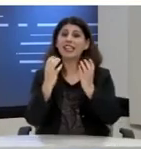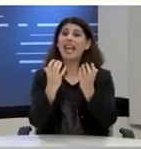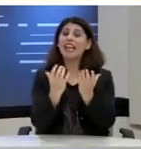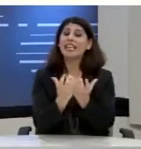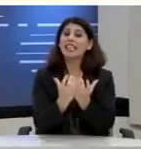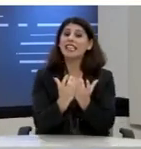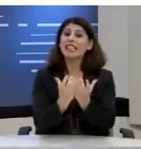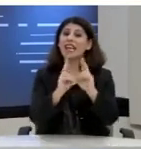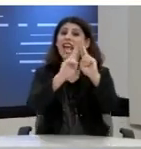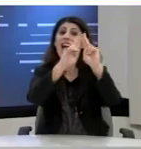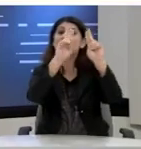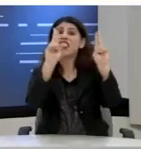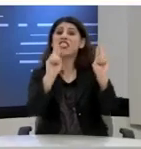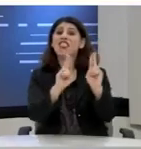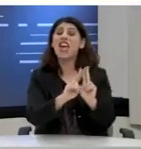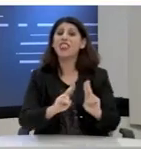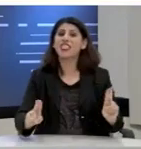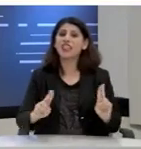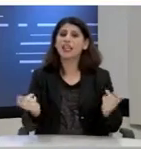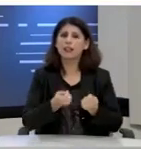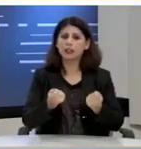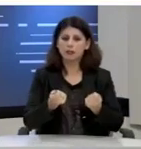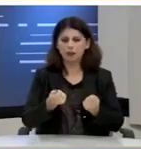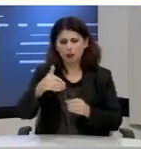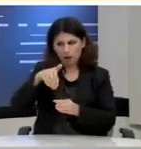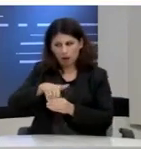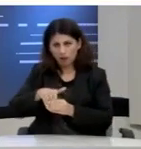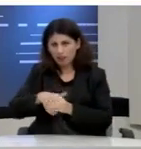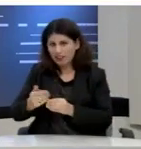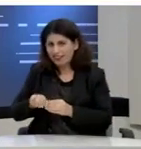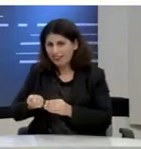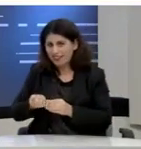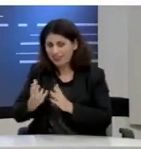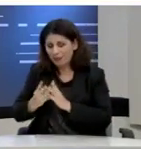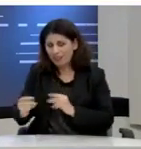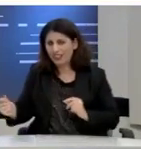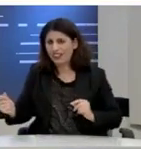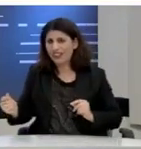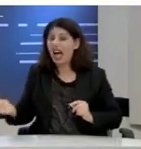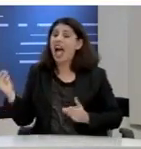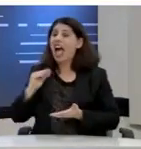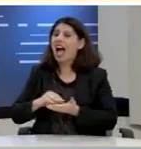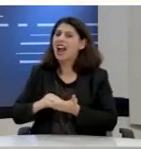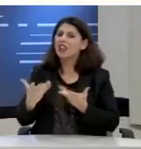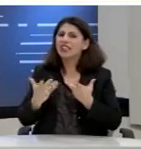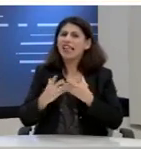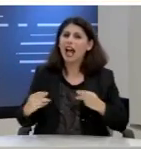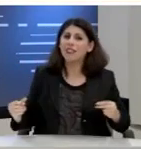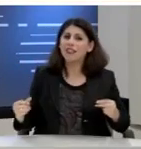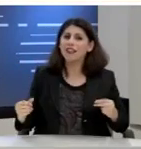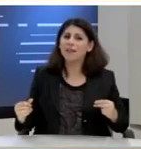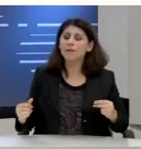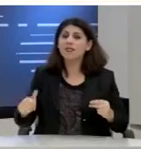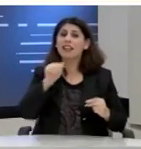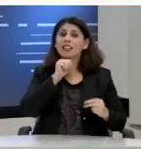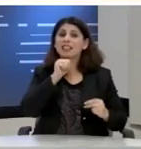δηλαδή, διεθνή χρήση. Η εσωτερική εχάθηκε. Και τι άλλο εχάθηκε? Εχάθηκε το